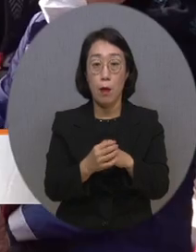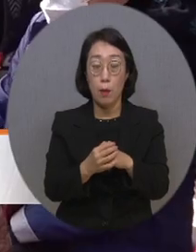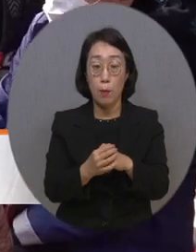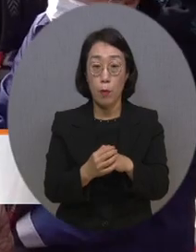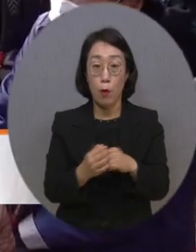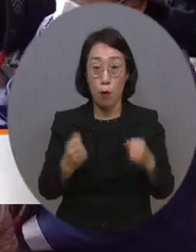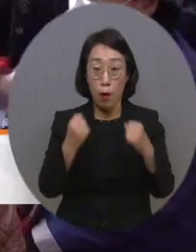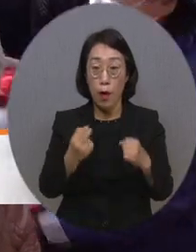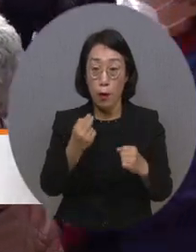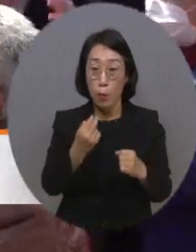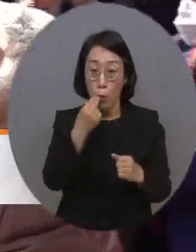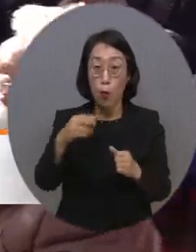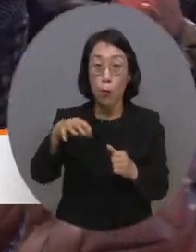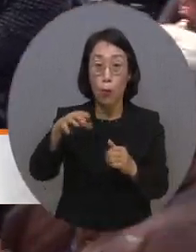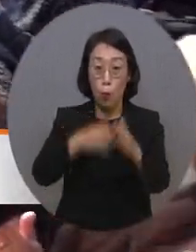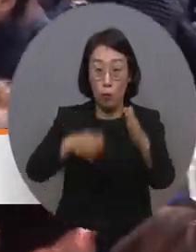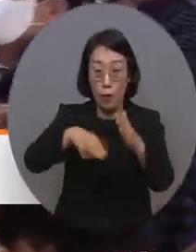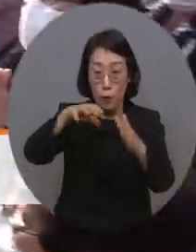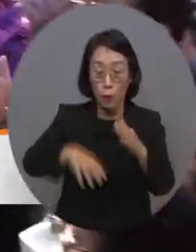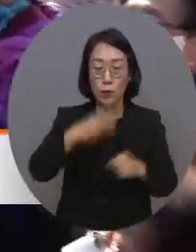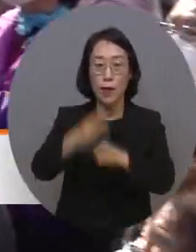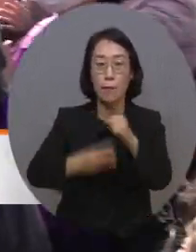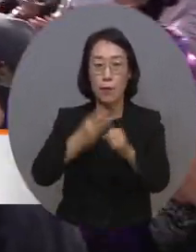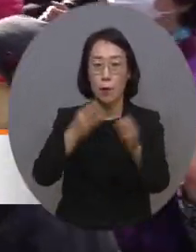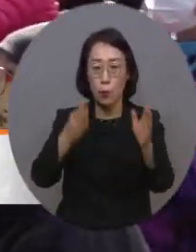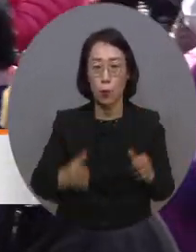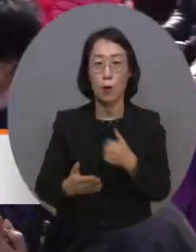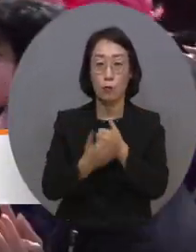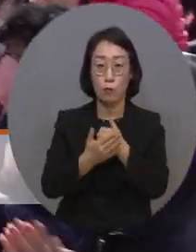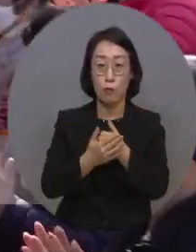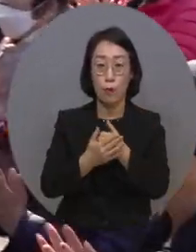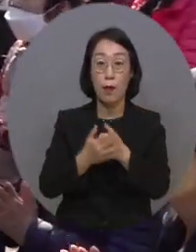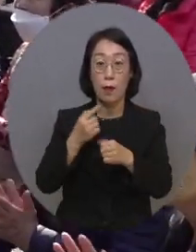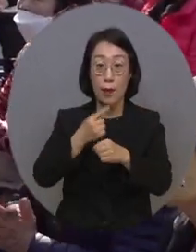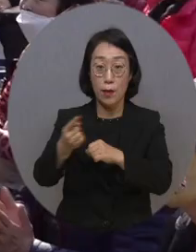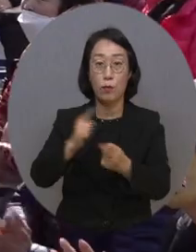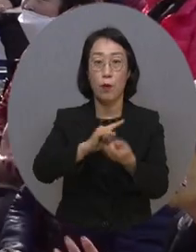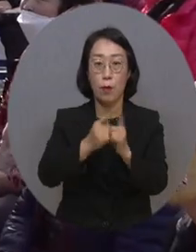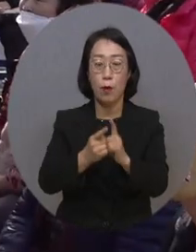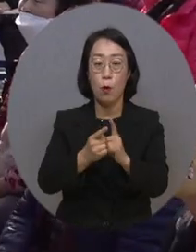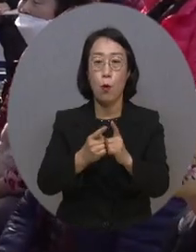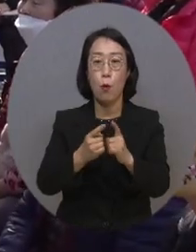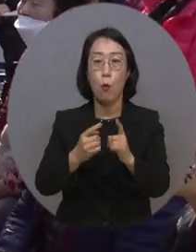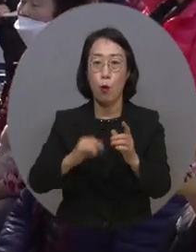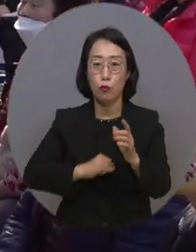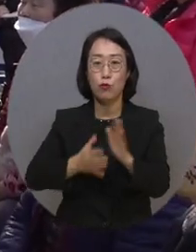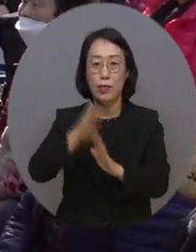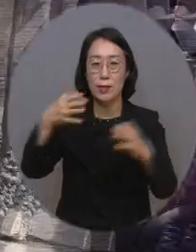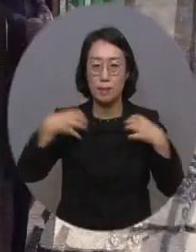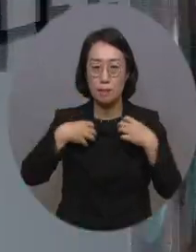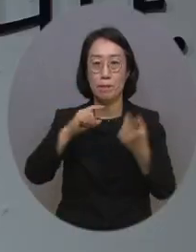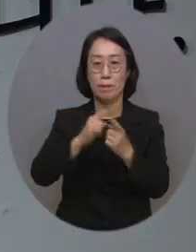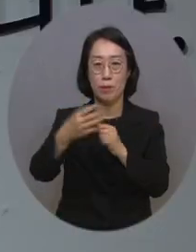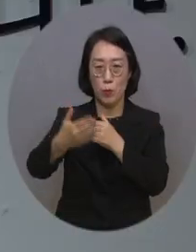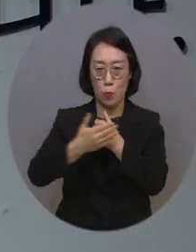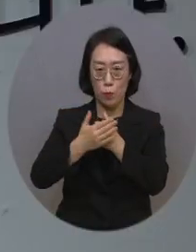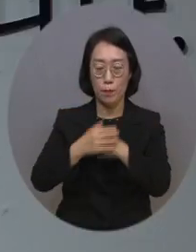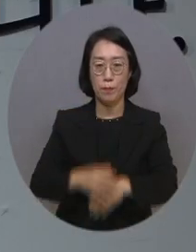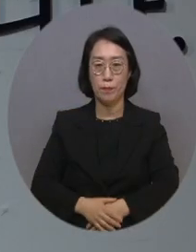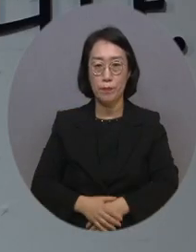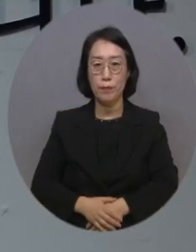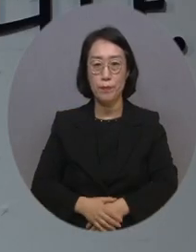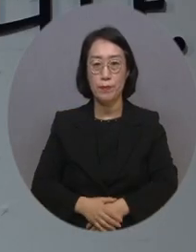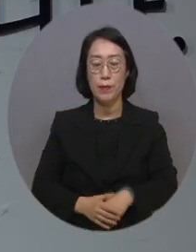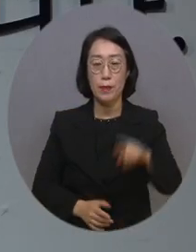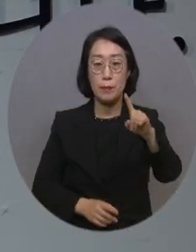국민건강보험공단이 3년간 사회공헌기금을 이용해 후원했으며 내년부터는 원주시가 지원에 나섭니다. 지난